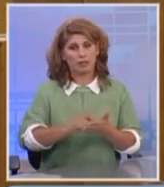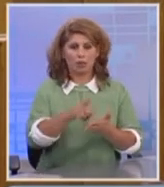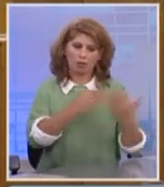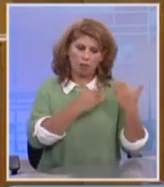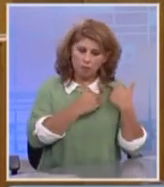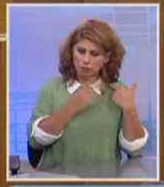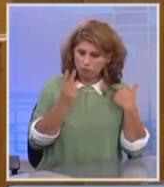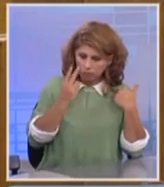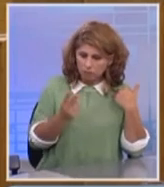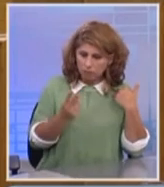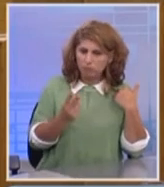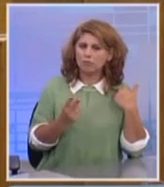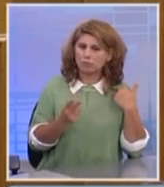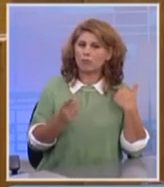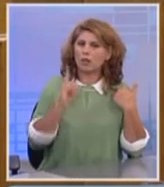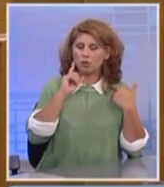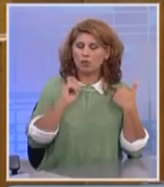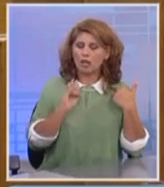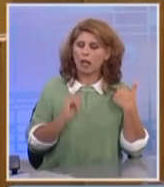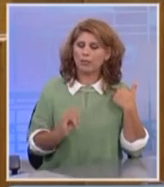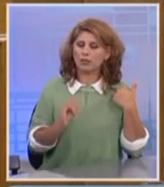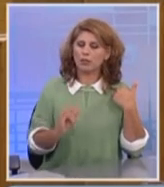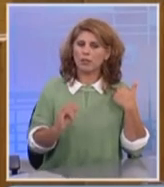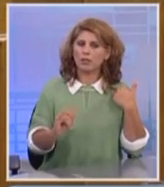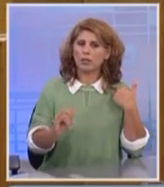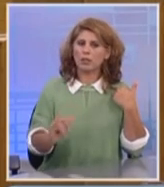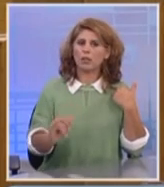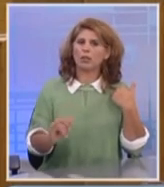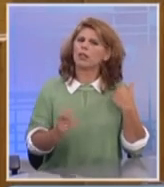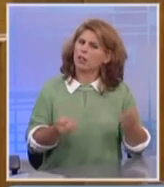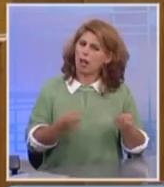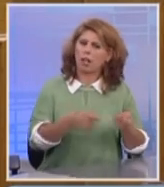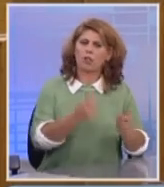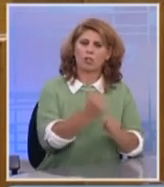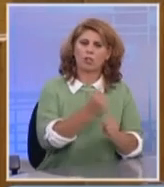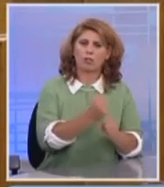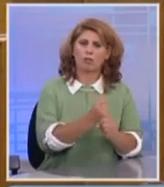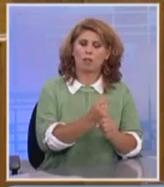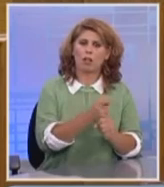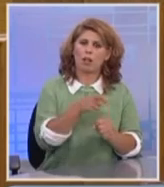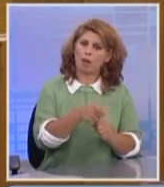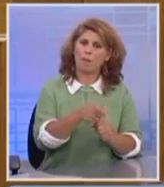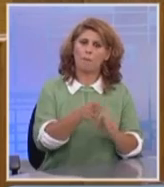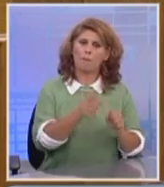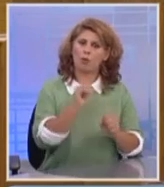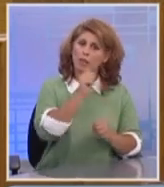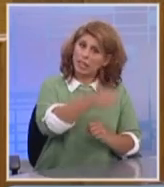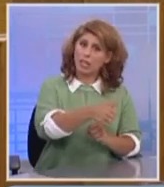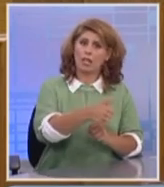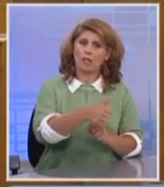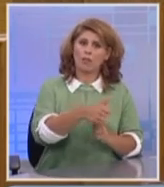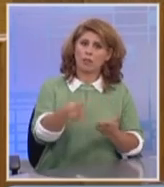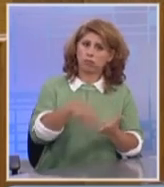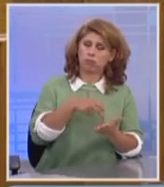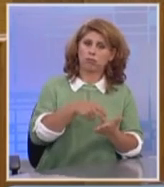τους συνειδητά τους καθυστερούν για να τους βγάζουν και τη δουλειά από την ίδια, από την οποία οι ίδιοι